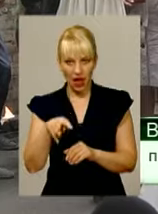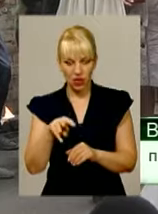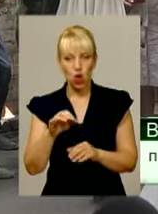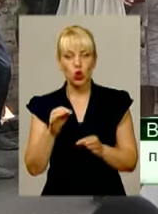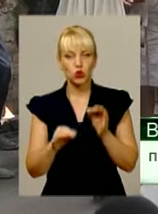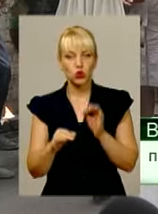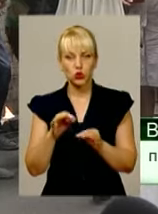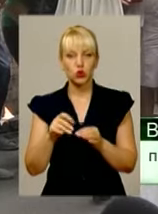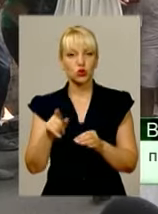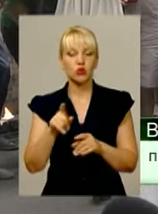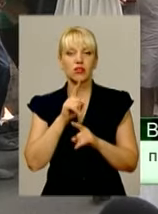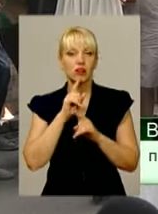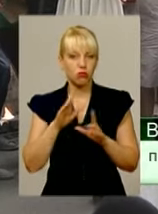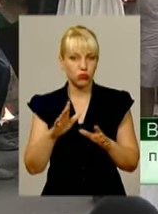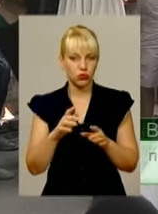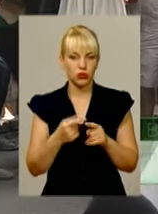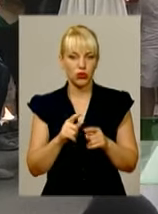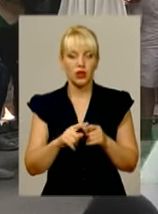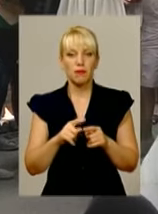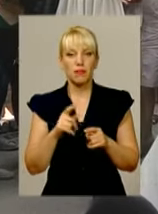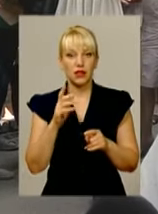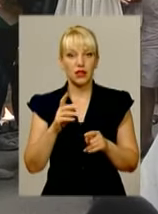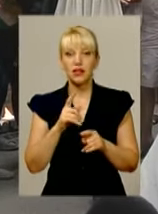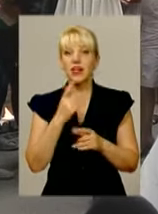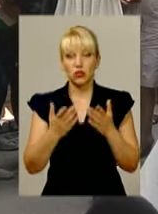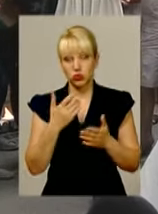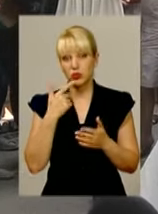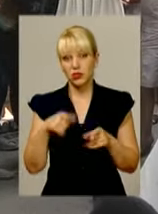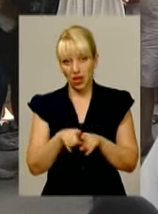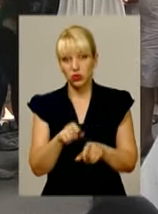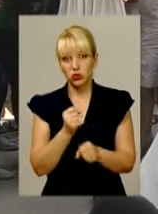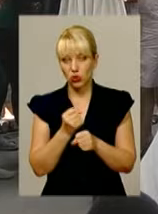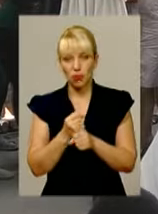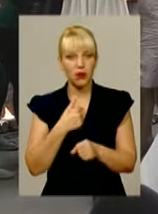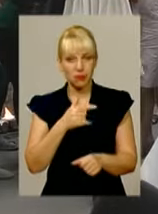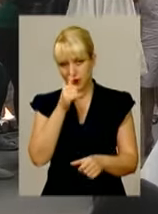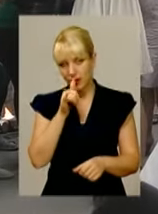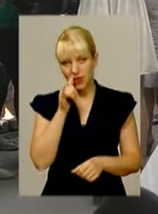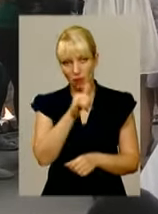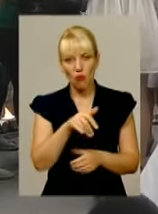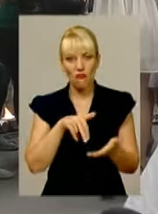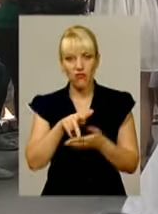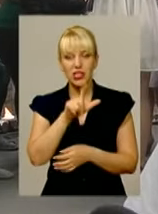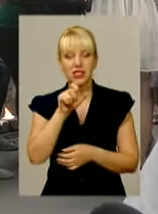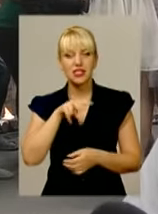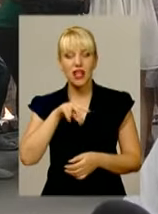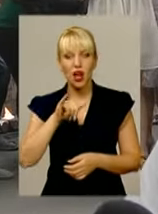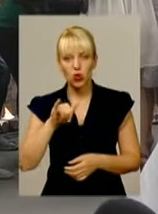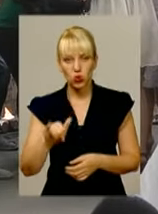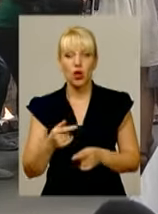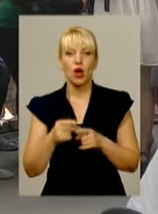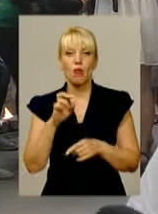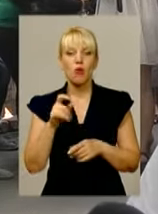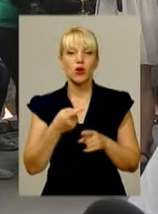блокувати виходи. Ми не дамо суддям вийти, тому що це не є нормальним. На сьогоднішній день молода сім'я загинула і